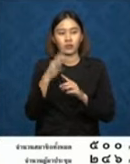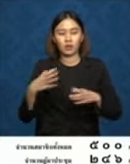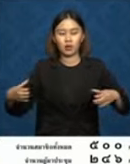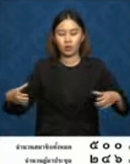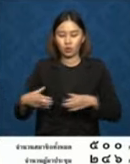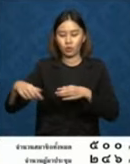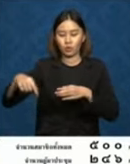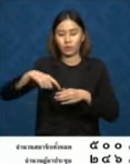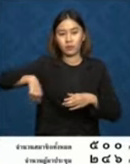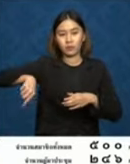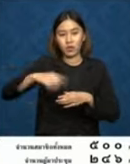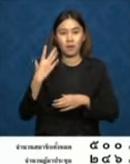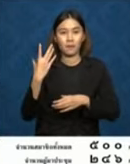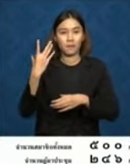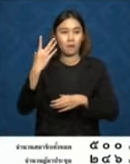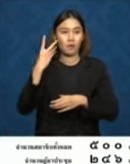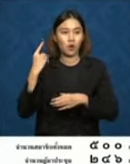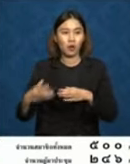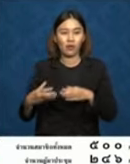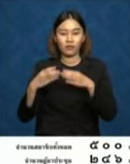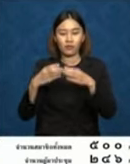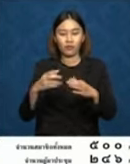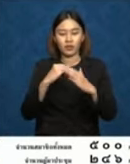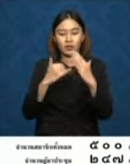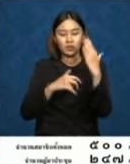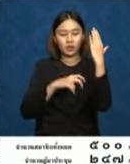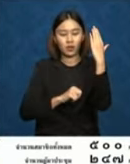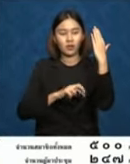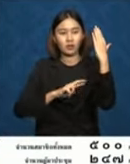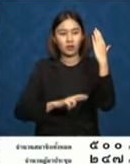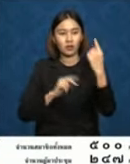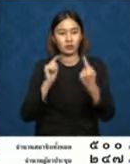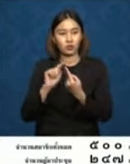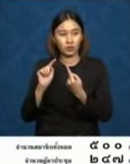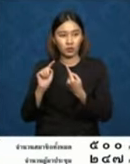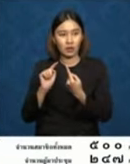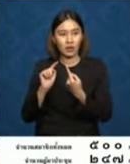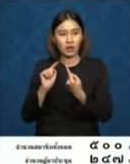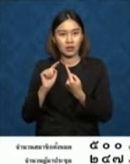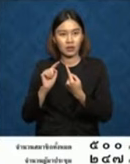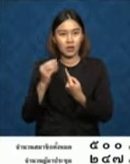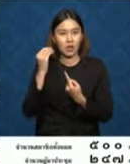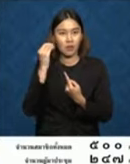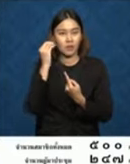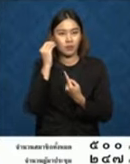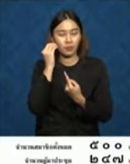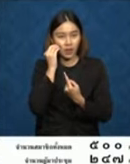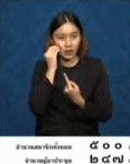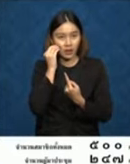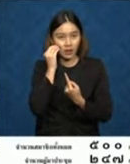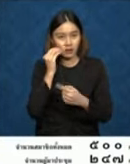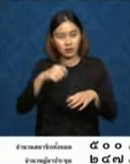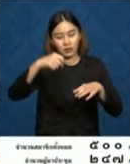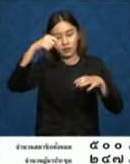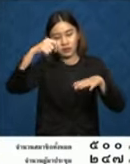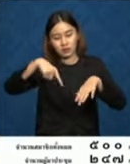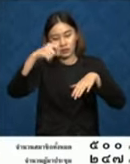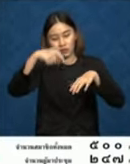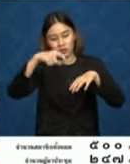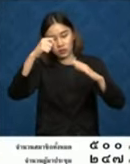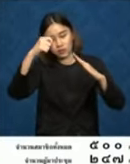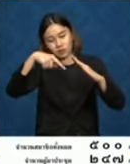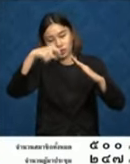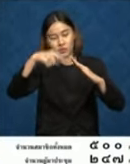ใหญ่เมื่อวานได้ลงพื้นที่จังหวัดนราธิวาสและได้ไปมอบบ้านซ่อมแซมแล้วเสร็จนะครับ